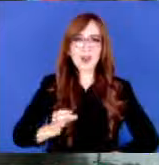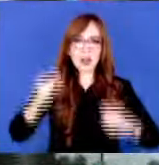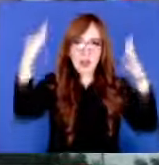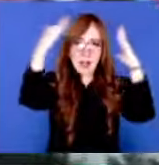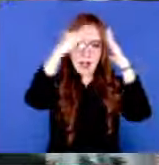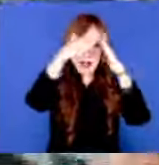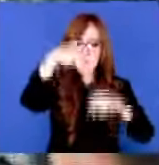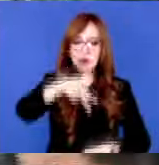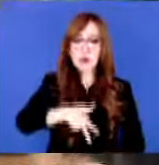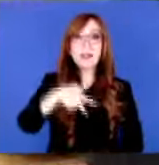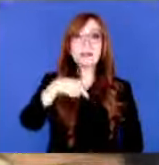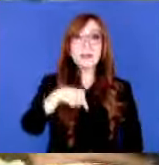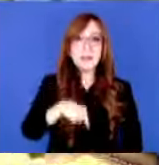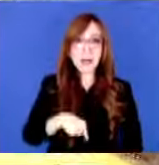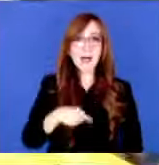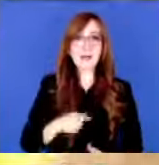Sulawesi Selatan.